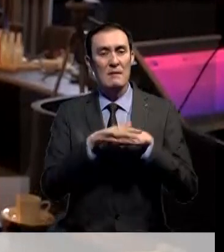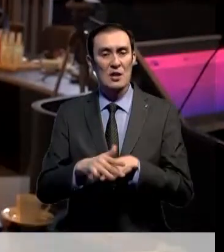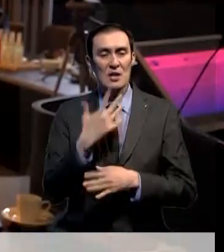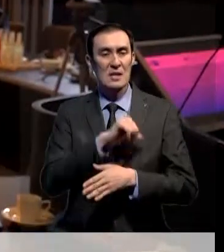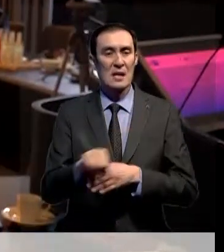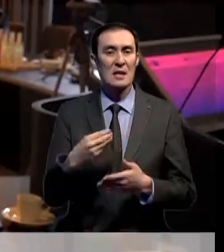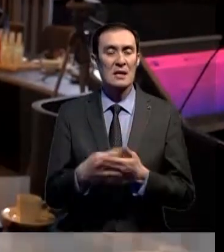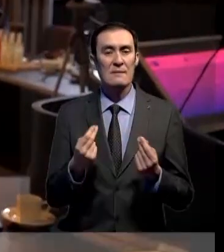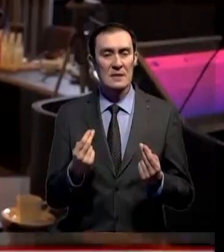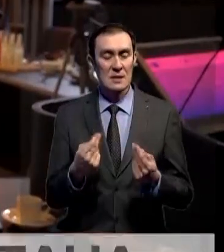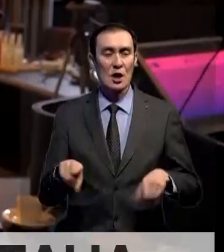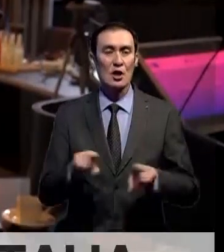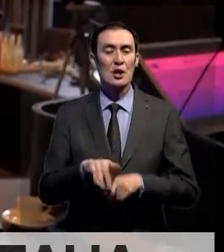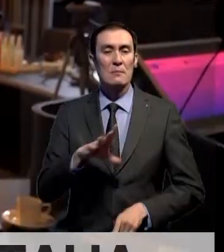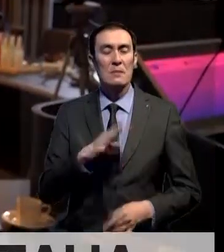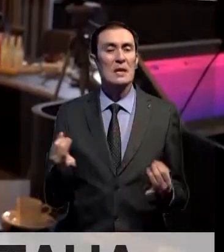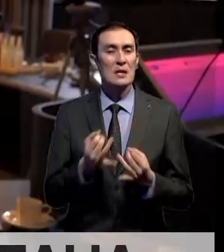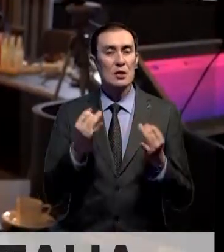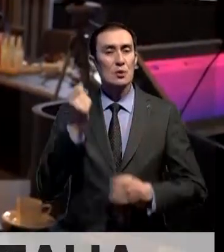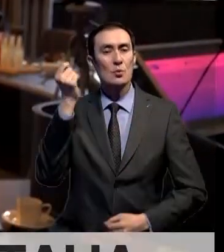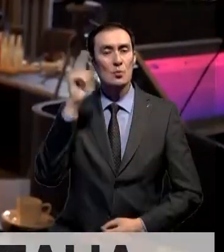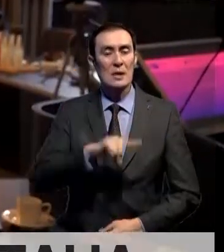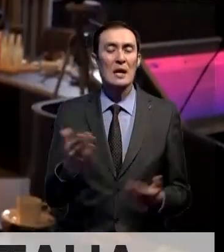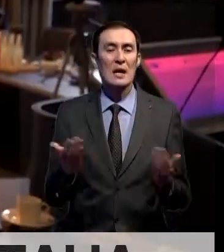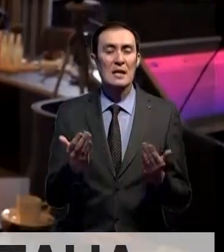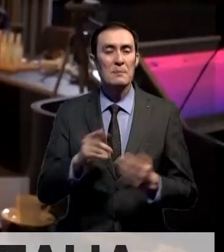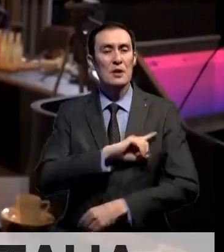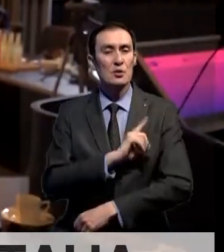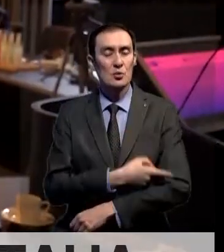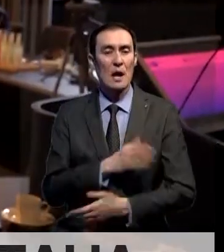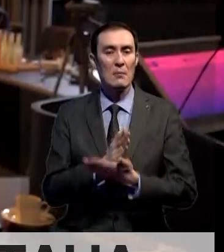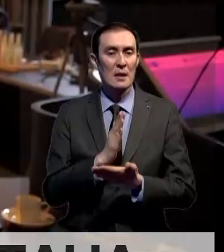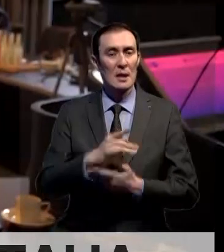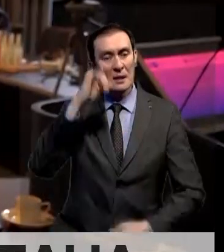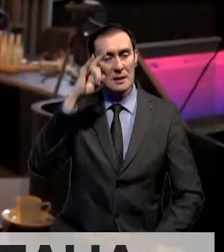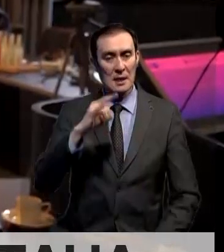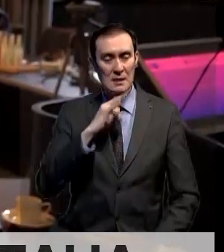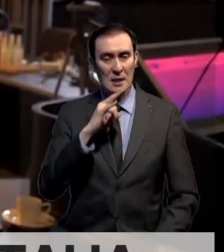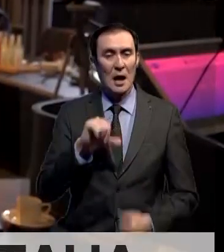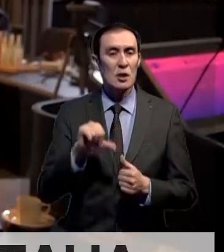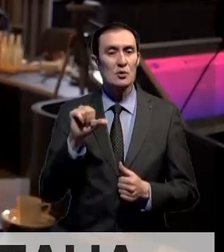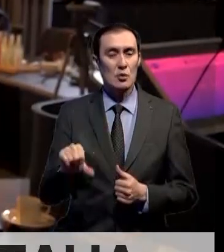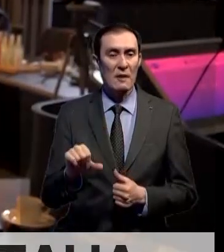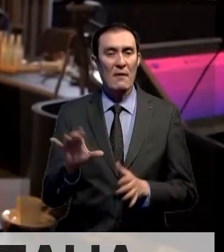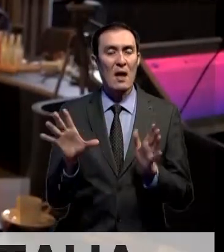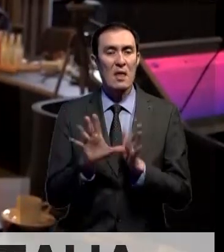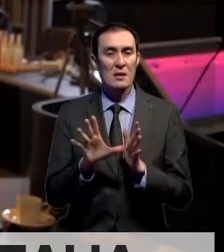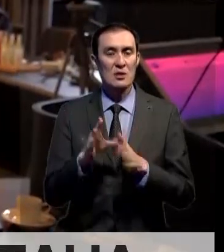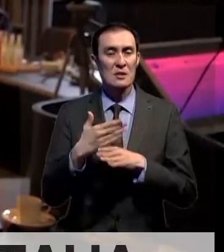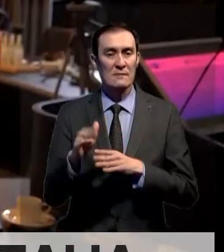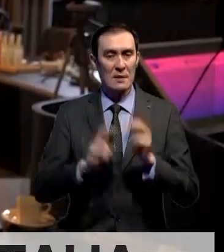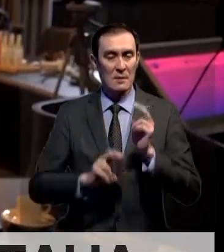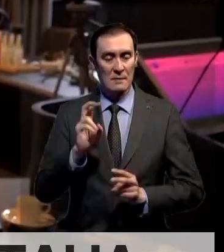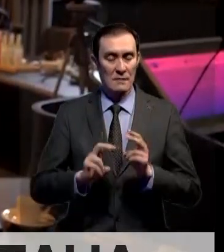иностранные инвестиции. Также было интересно узнать, какими ресурсами обладает Казахстан, особенно в энергетическом